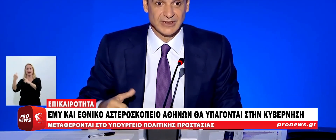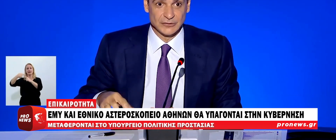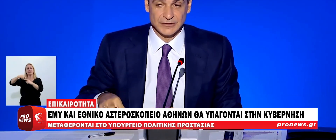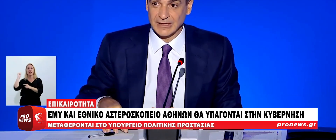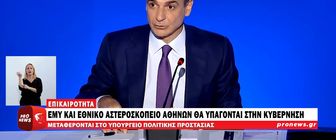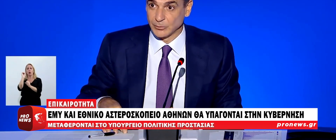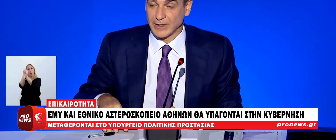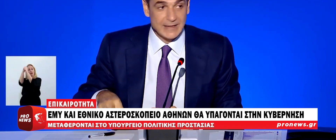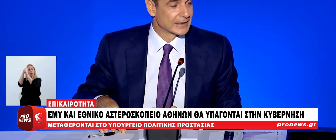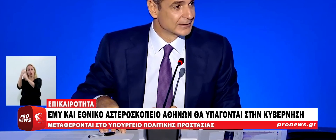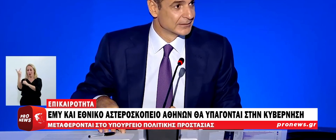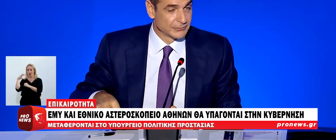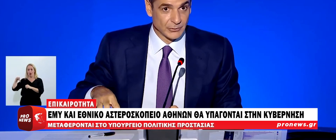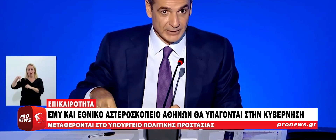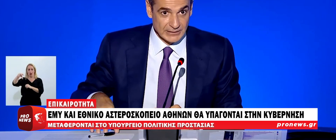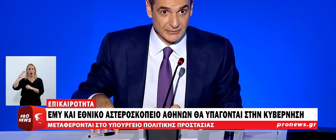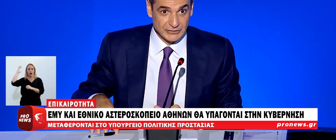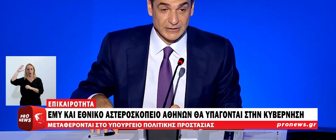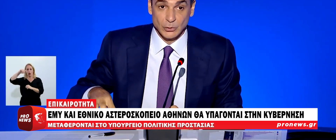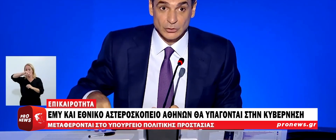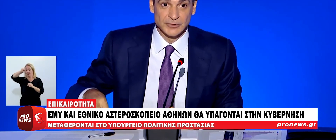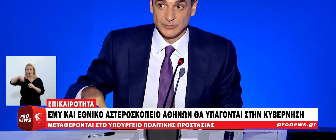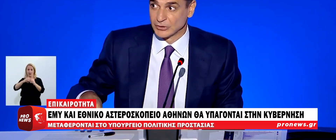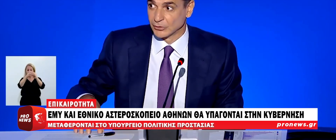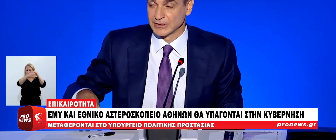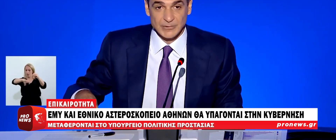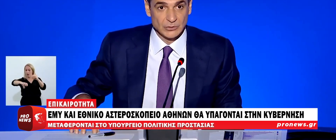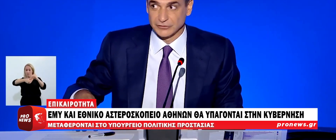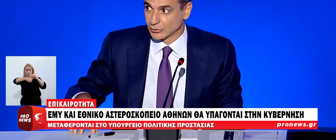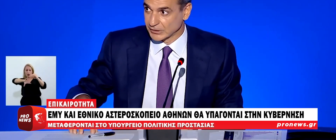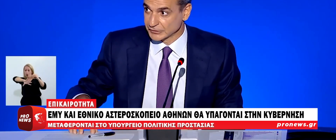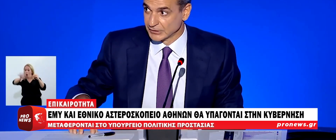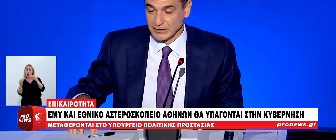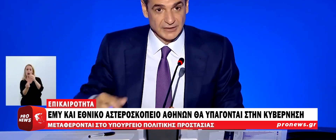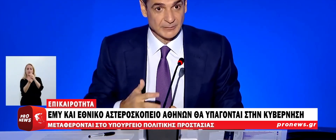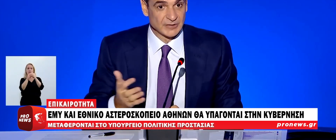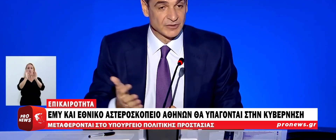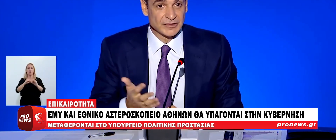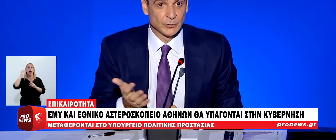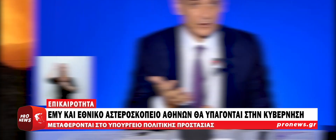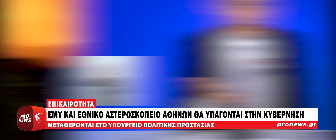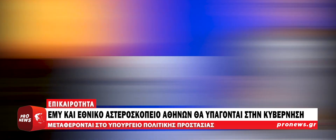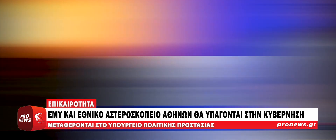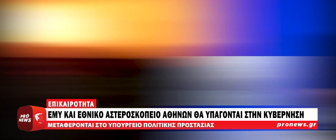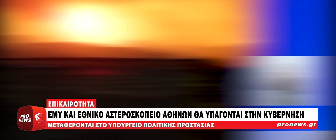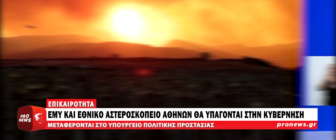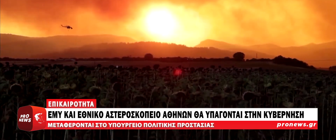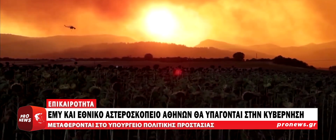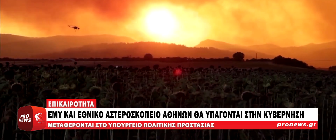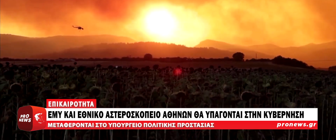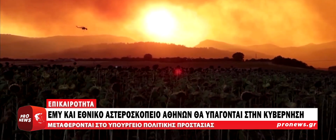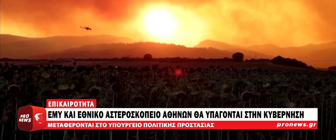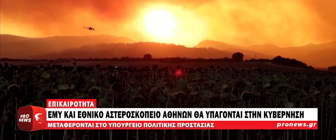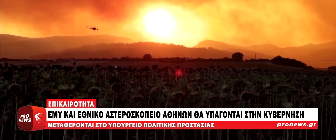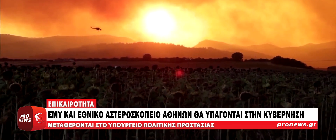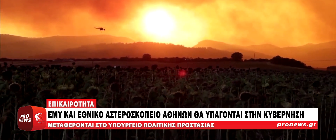κυριάκος μητσοτάκης αναφέρθηκε και στις κατηγορίες που δέχθηκε ότι δεν αποδέχεται τα στοιχεία της επιστήμης με αφορμή τα όσα έγιναν με την